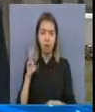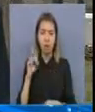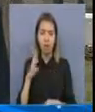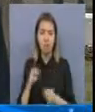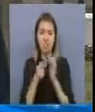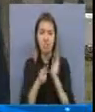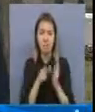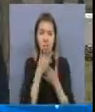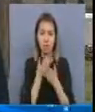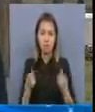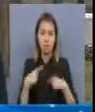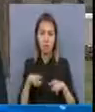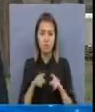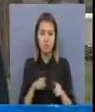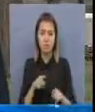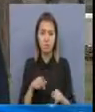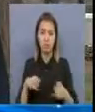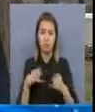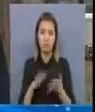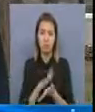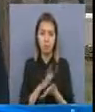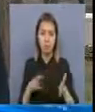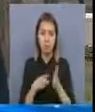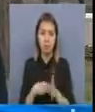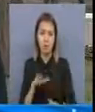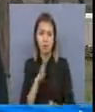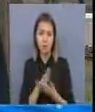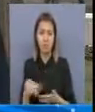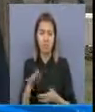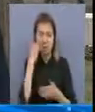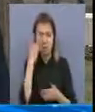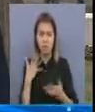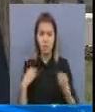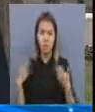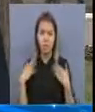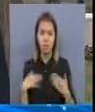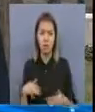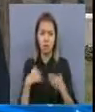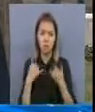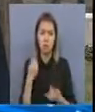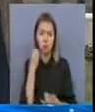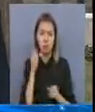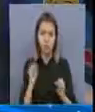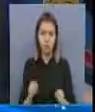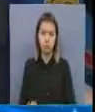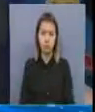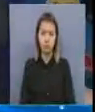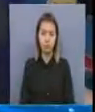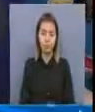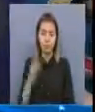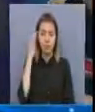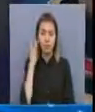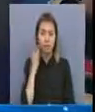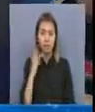кәмелетке толмағандарды бейімдеу орталығының балаларға арналған тегін билеттері бар. Бұл олардың жазғы демалыстарын жақсы өткізулеріне тамаша мүмкіндік. Жазғы